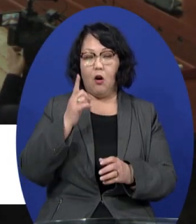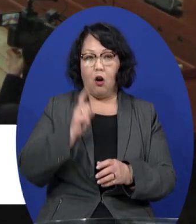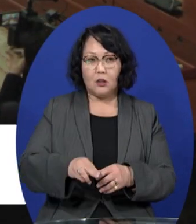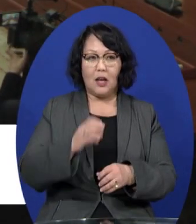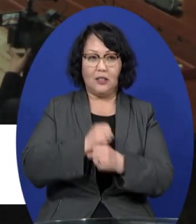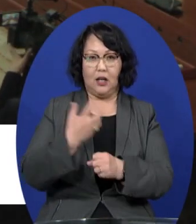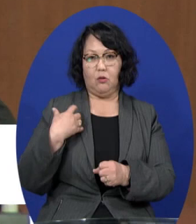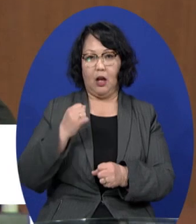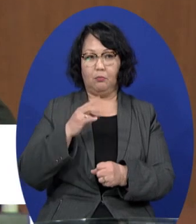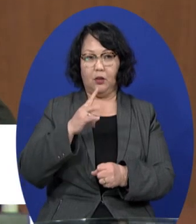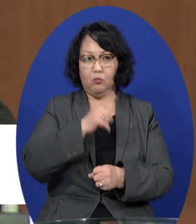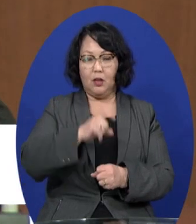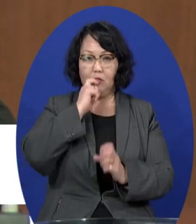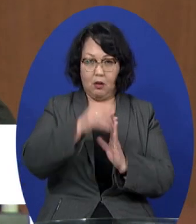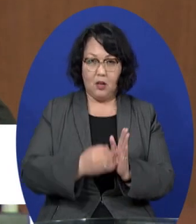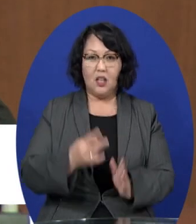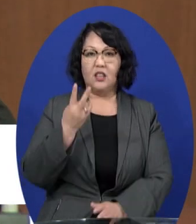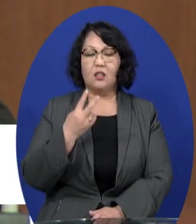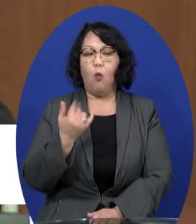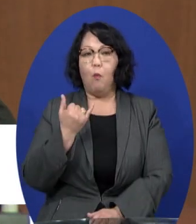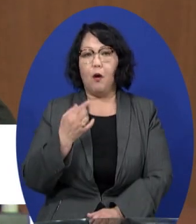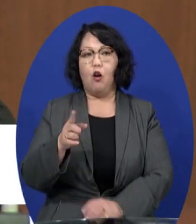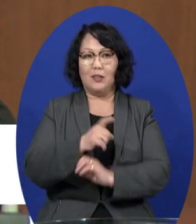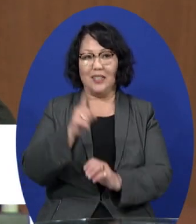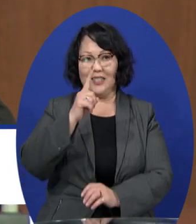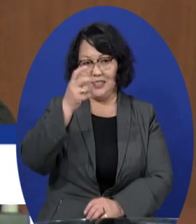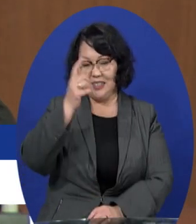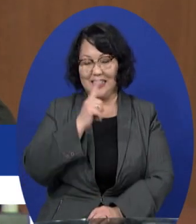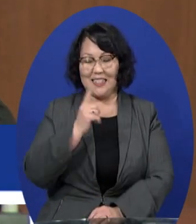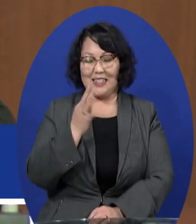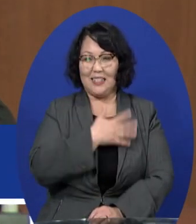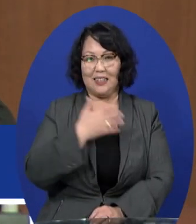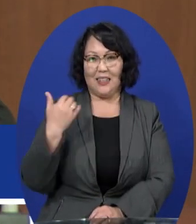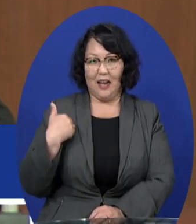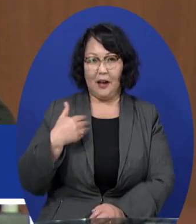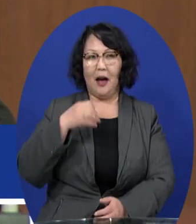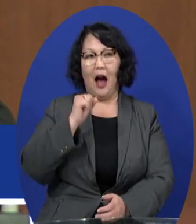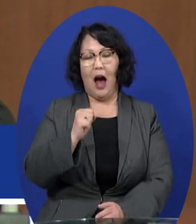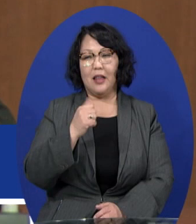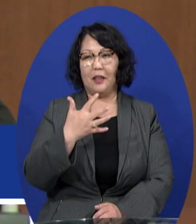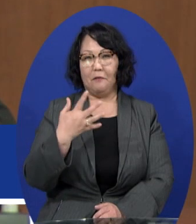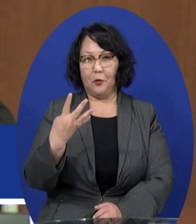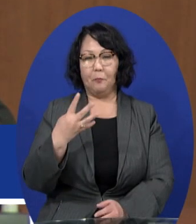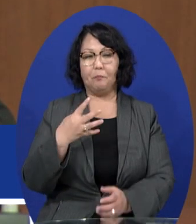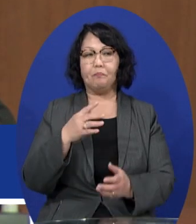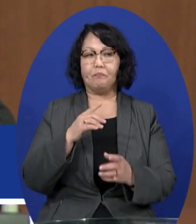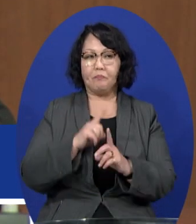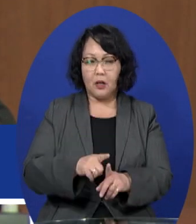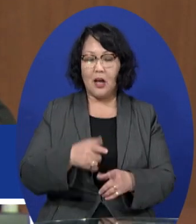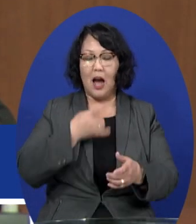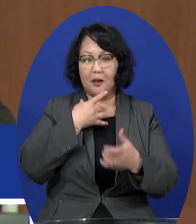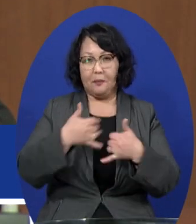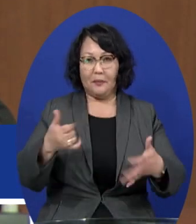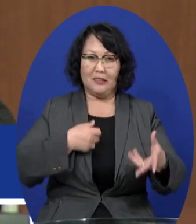өгч байна. Нийслэлийн засаг даргын 2019 оны А504-р захирамжаар бол согтууруулах ундаа худалдах буюу түүгээр үйлчлэх тусгай